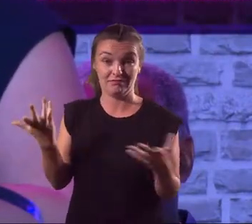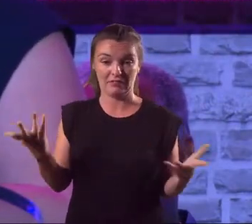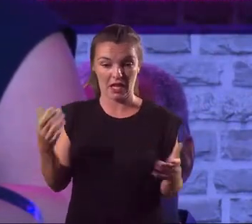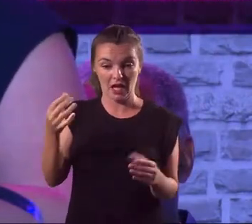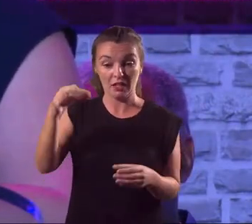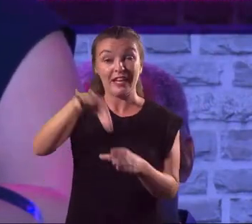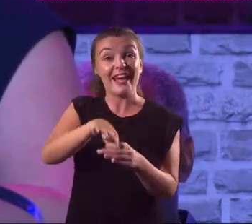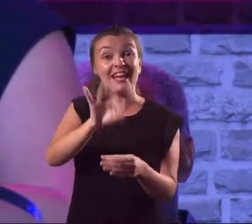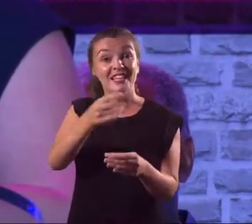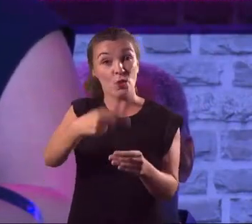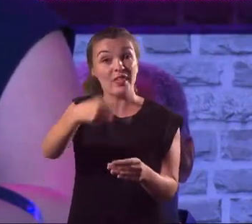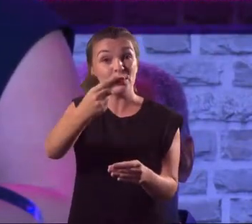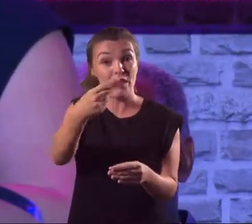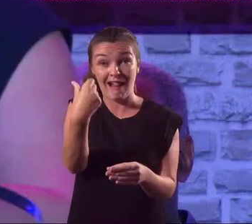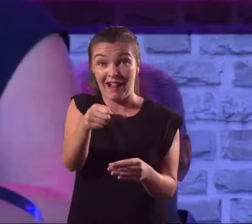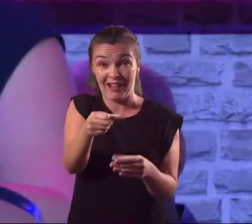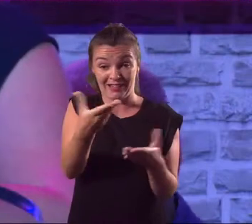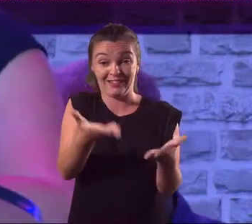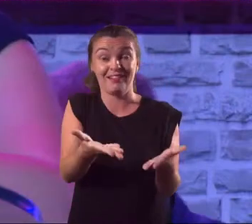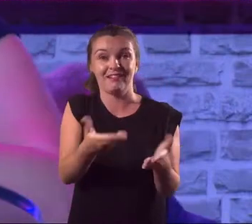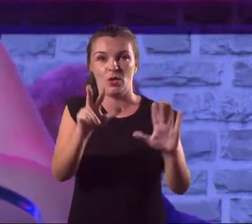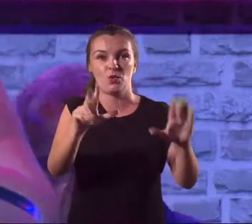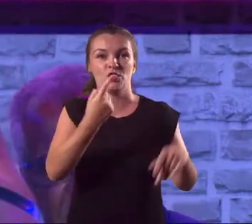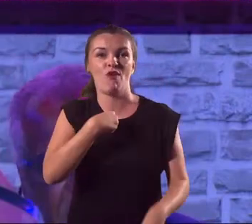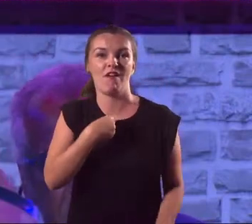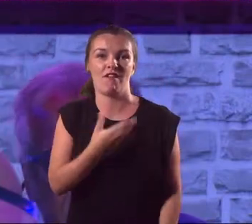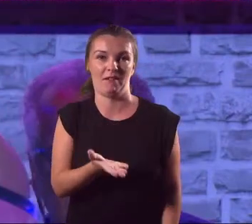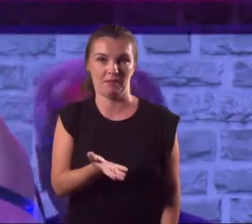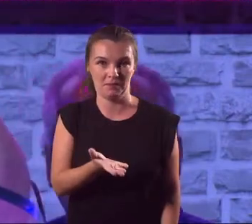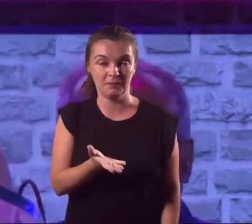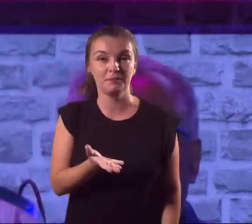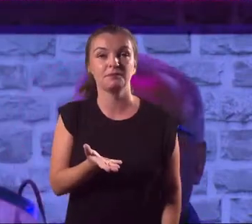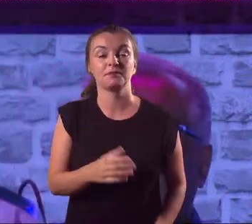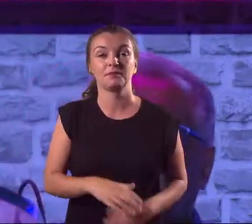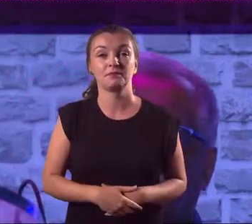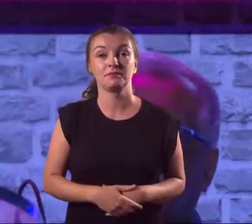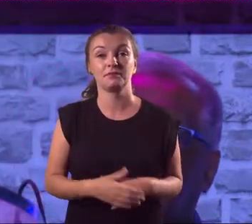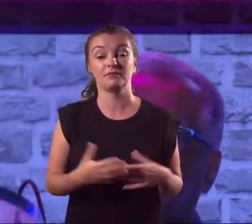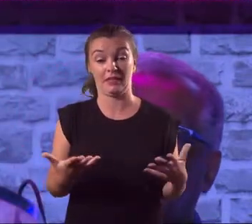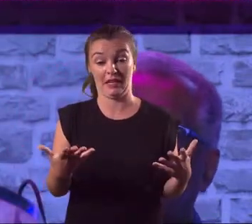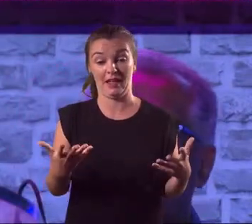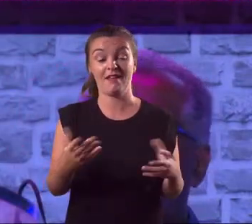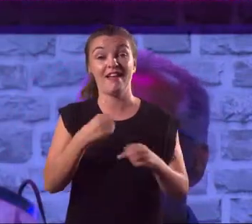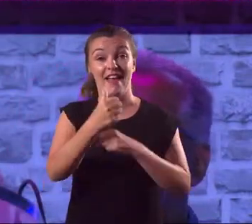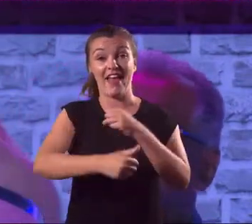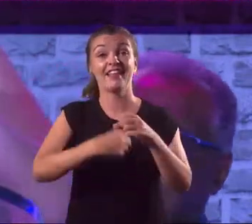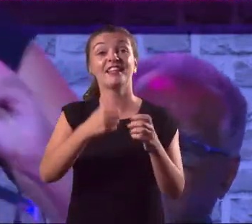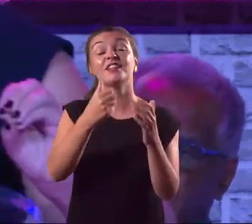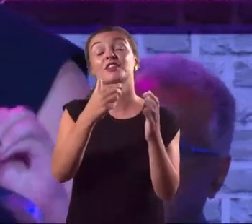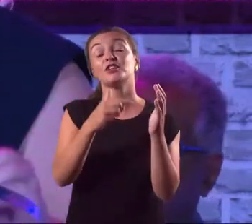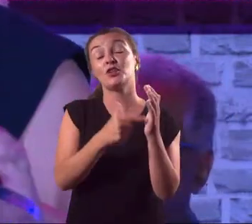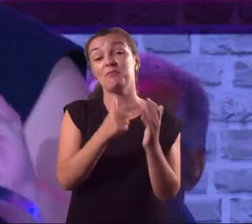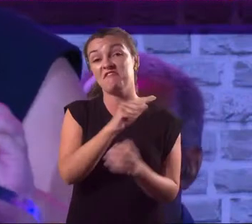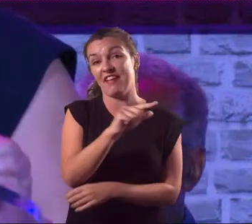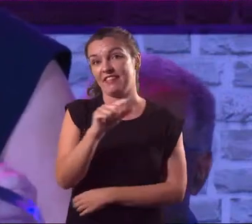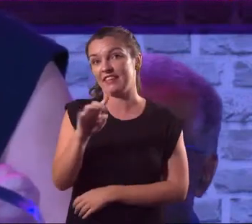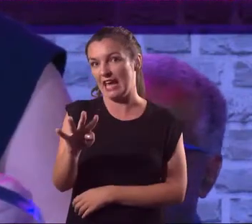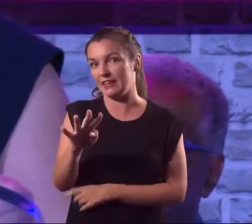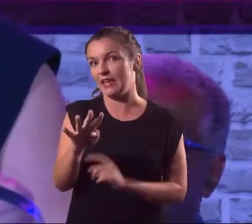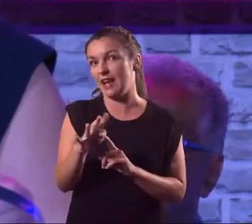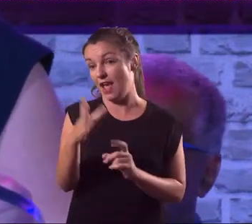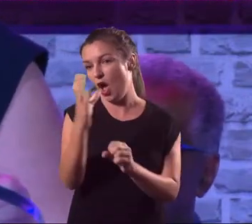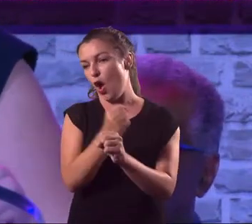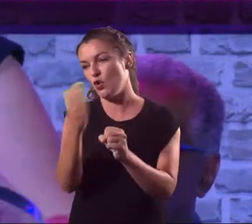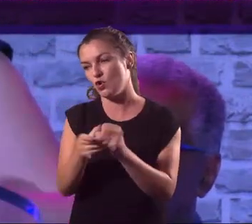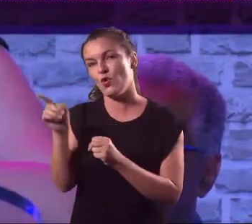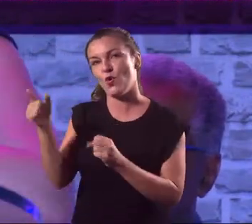élection nationale que nous ayons. Et donc, se joue en 2024 déjà quelque chose de